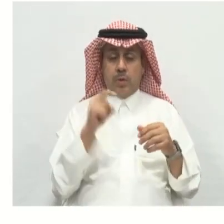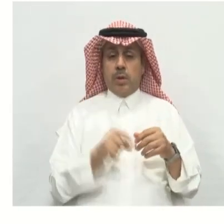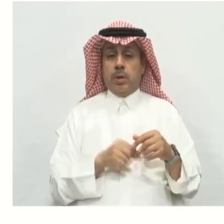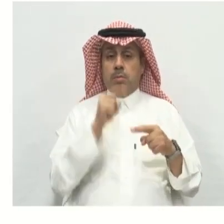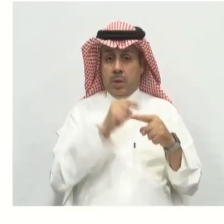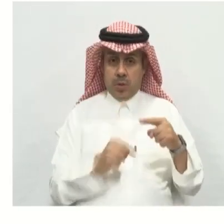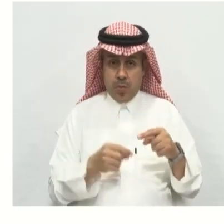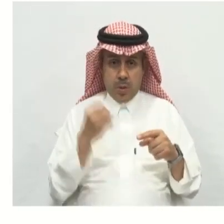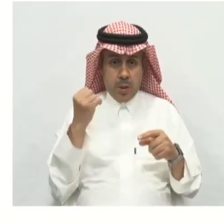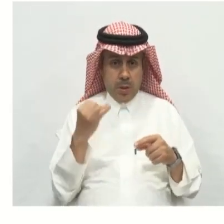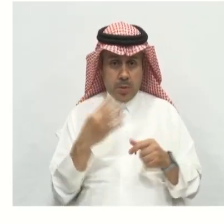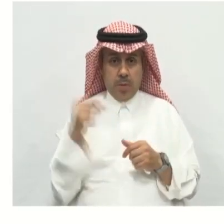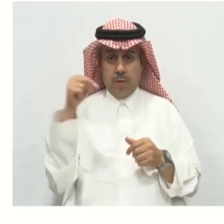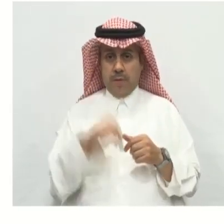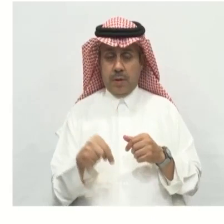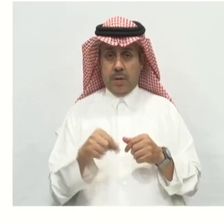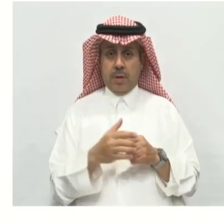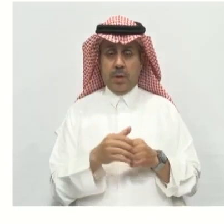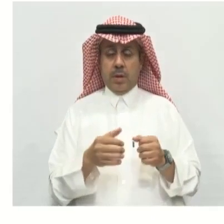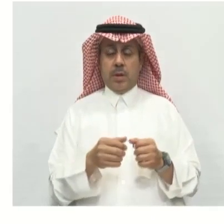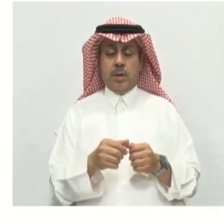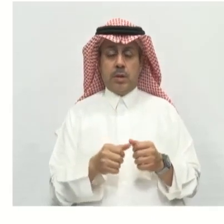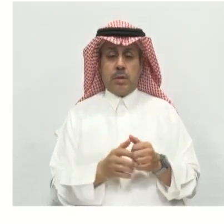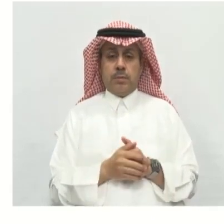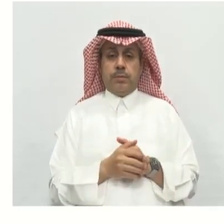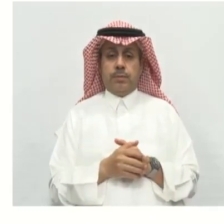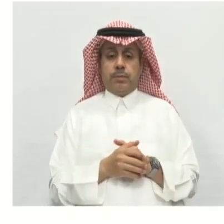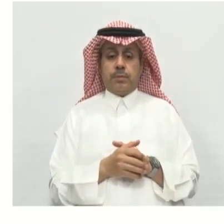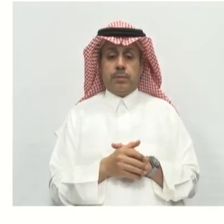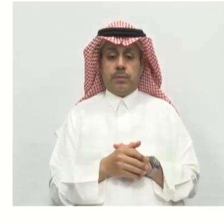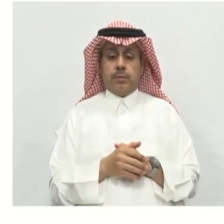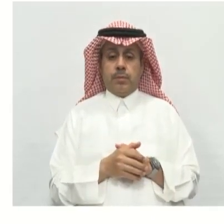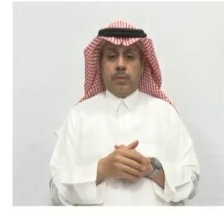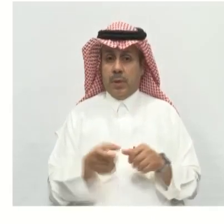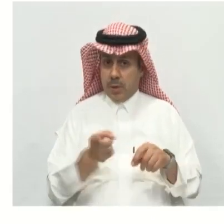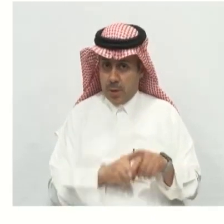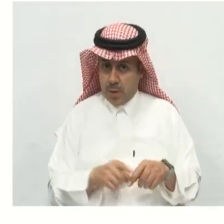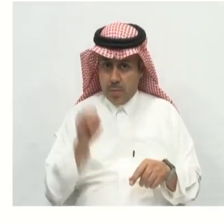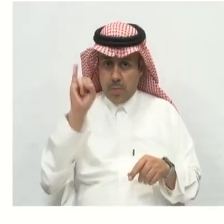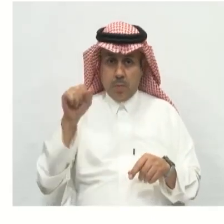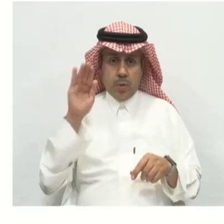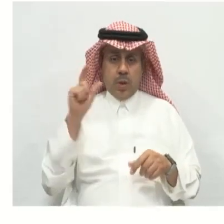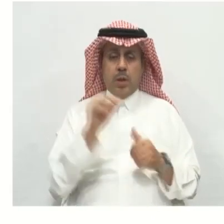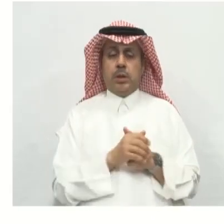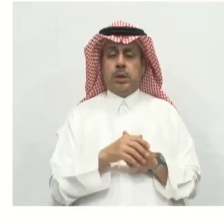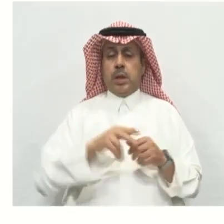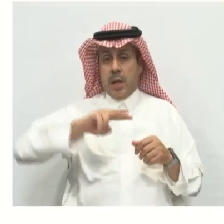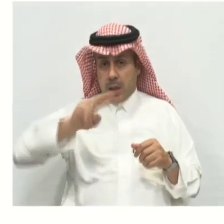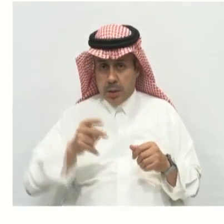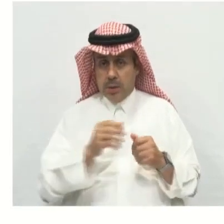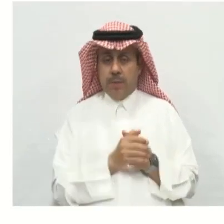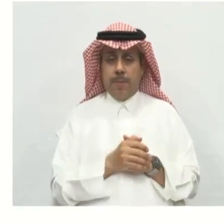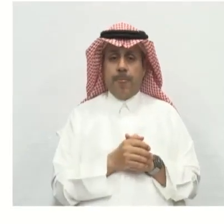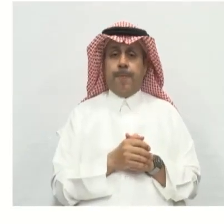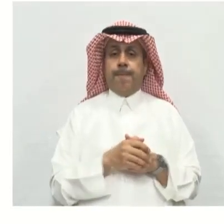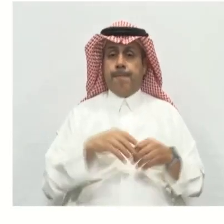اجمالي عدد الرموز في جميع المستندات ايضا تكرار المستند العكسي للرمز المحسوب بقسمه اجمالي